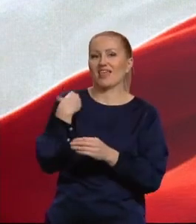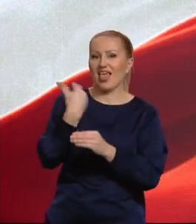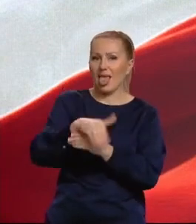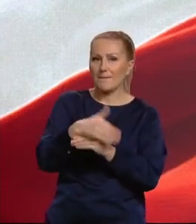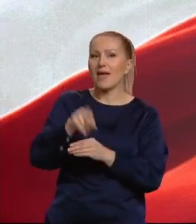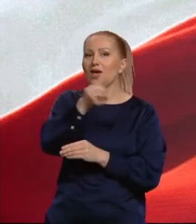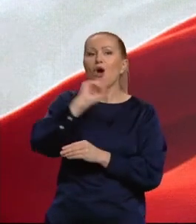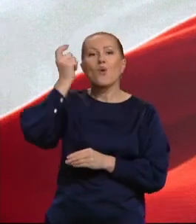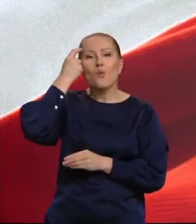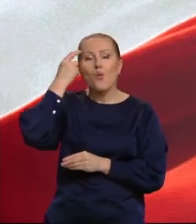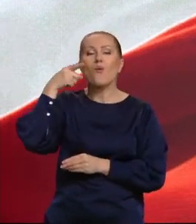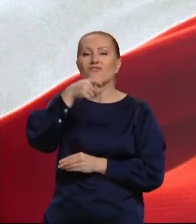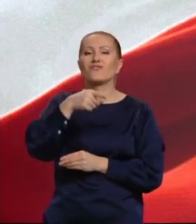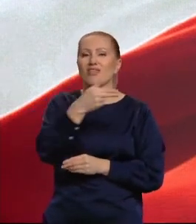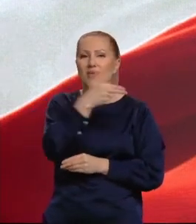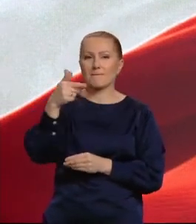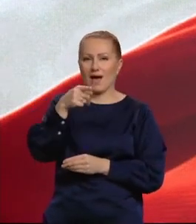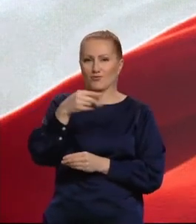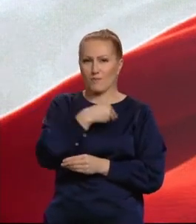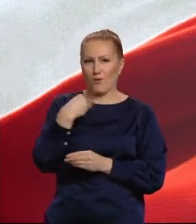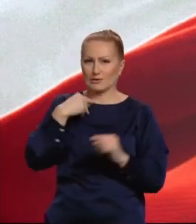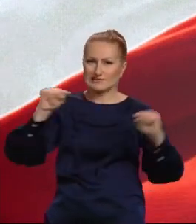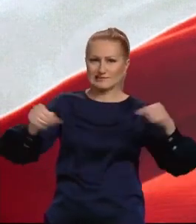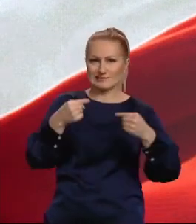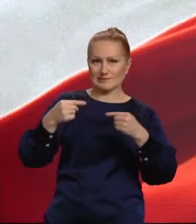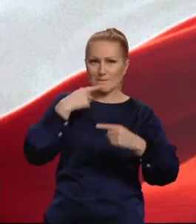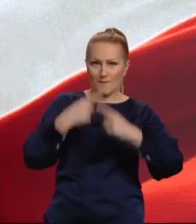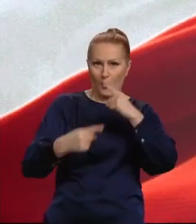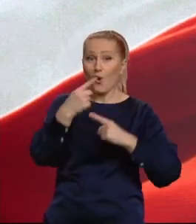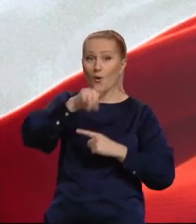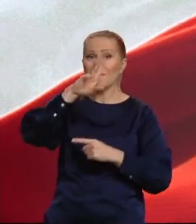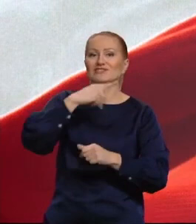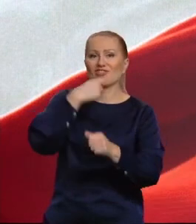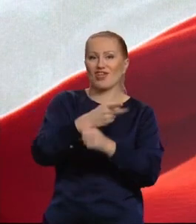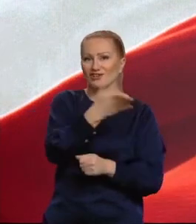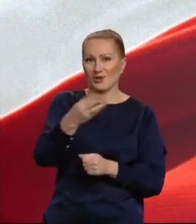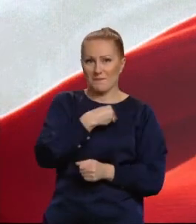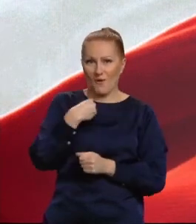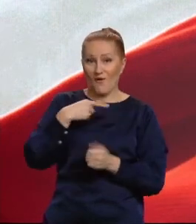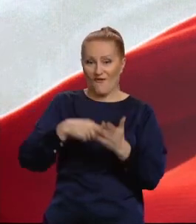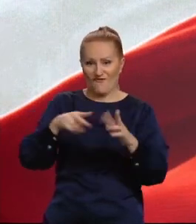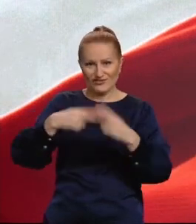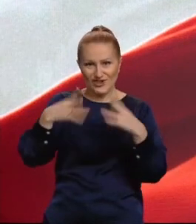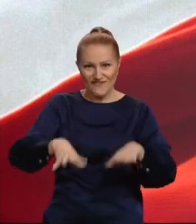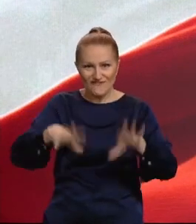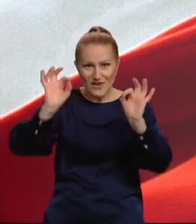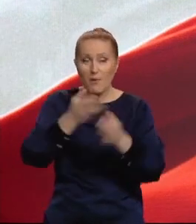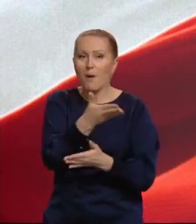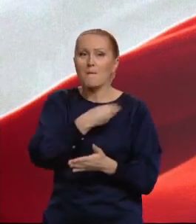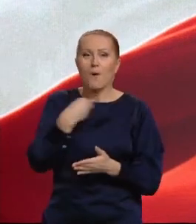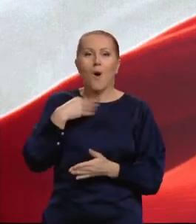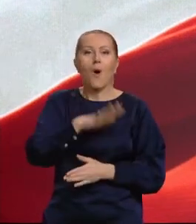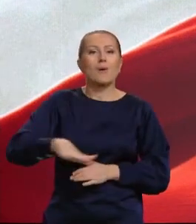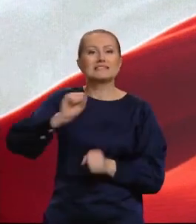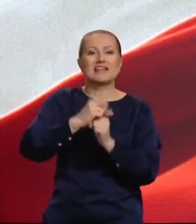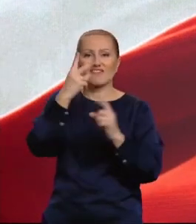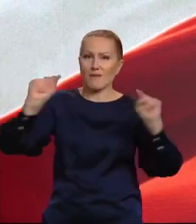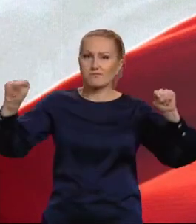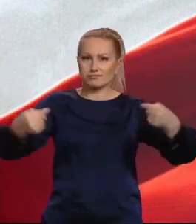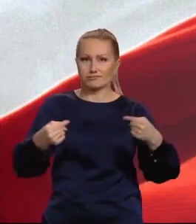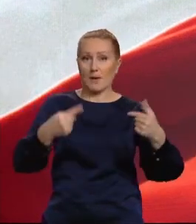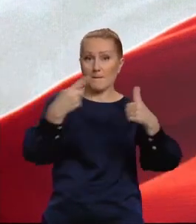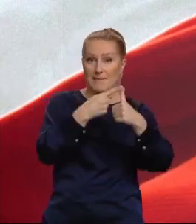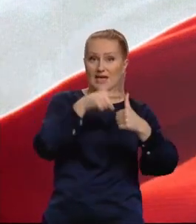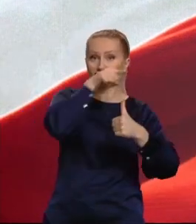kluczowych kwestii w polskim sporze politycznym. Również o tym będą decydować Polacy w referendum w dniu wyborów. W naszym kraju ścierają się w tej sprawie dwa poglądy.